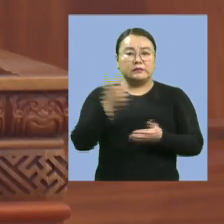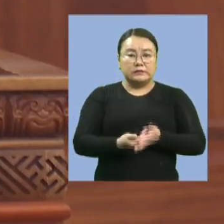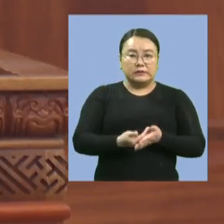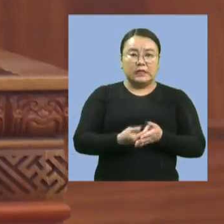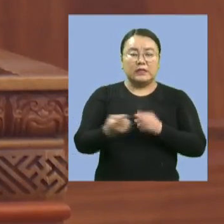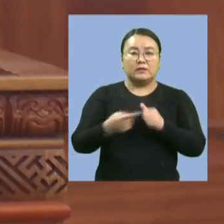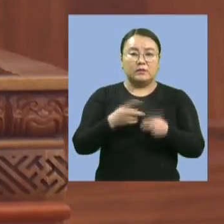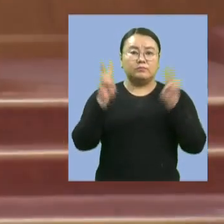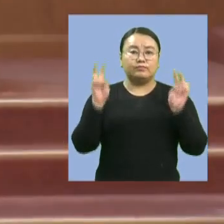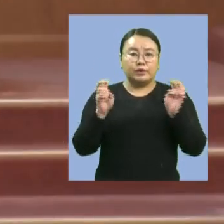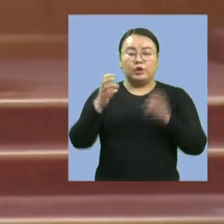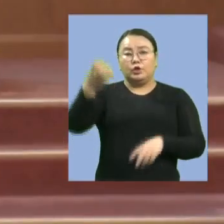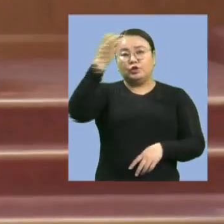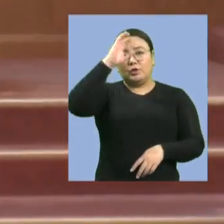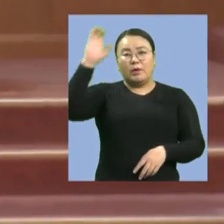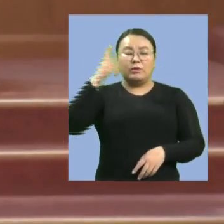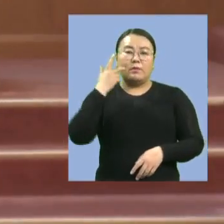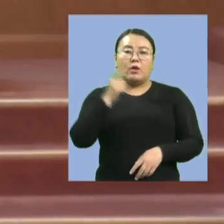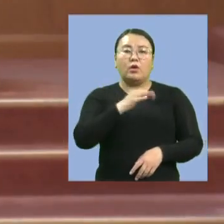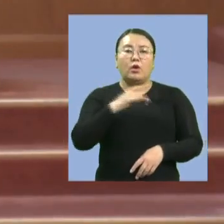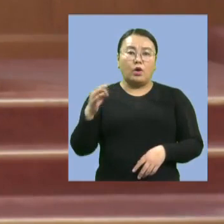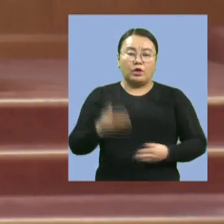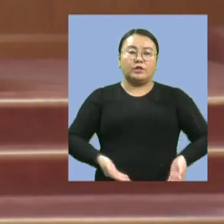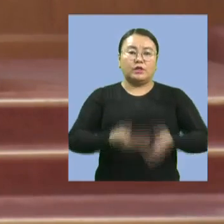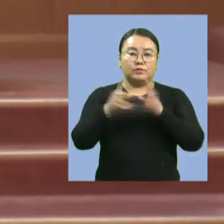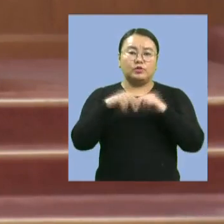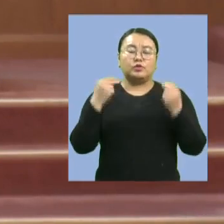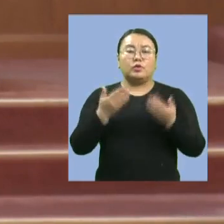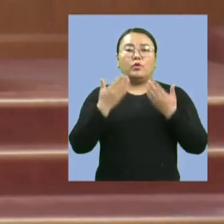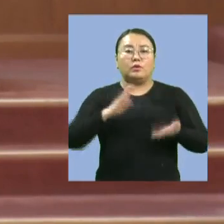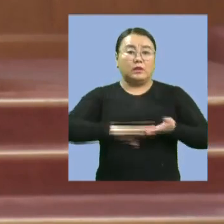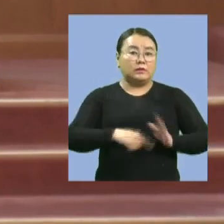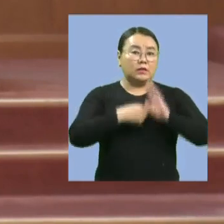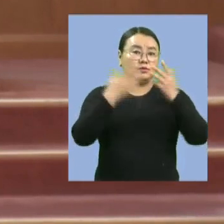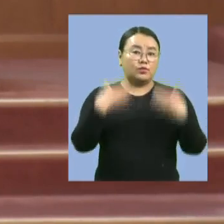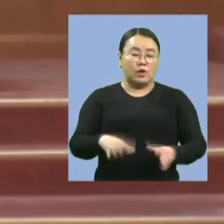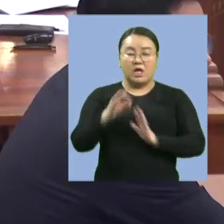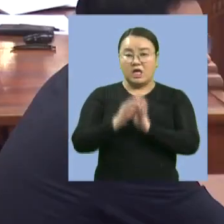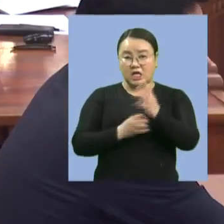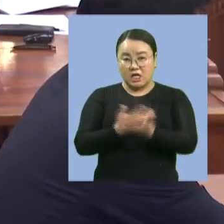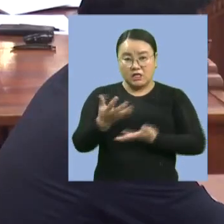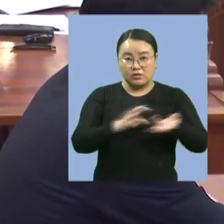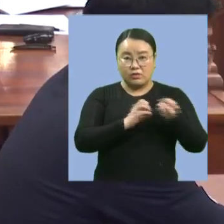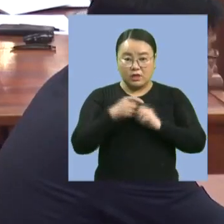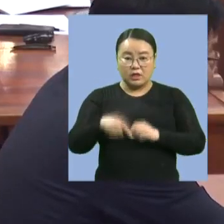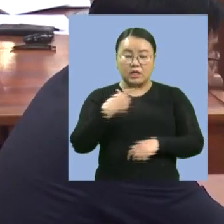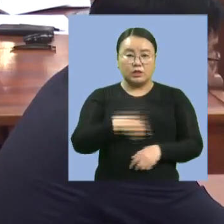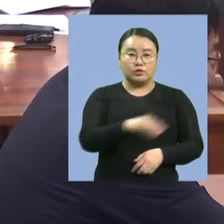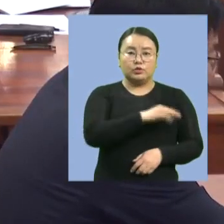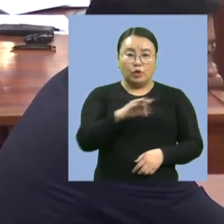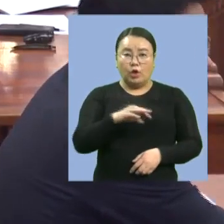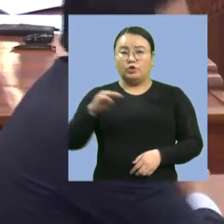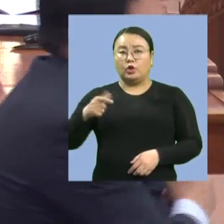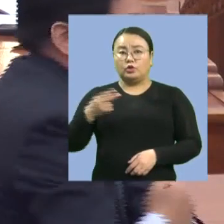гэсэн санлын томьёолыг төрийн байгуулалтын байнгын хороо дэмжиж чуулганы нэгдсэн хуралдаанаар танилцуулсан юм. Хилцүүлгээр гишүүд тоо